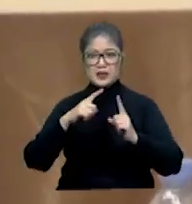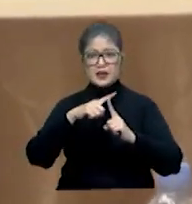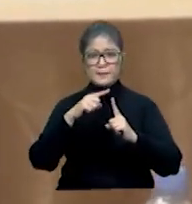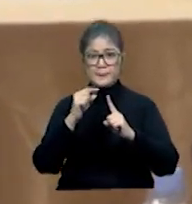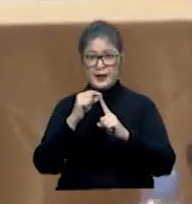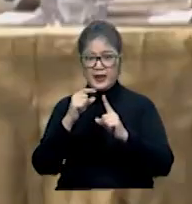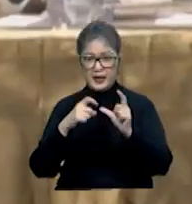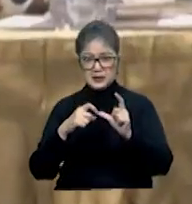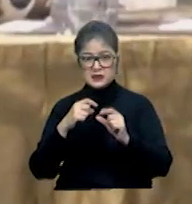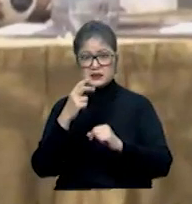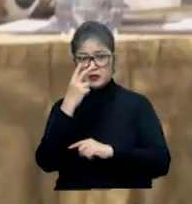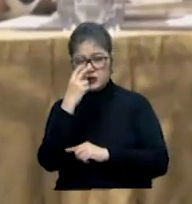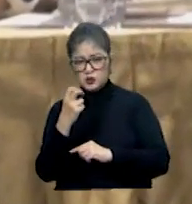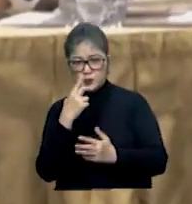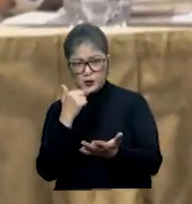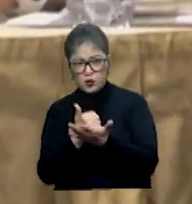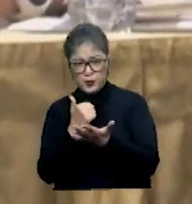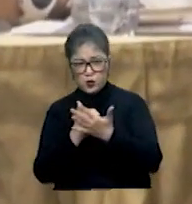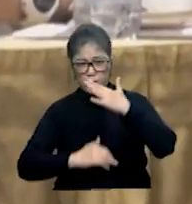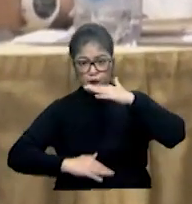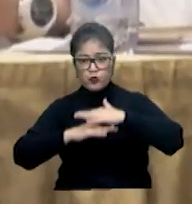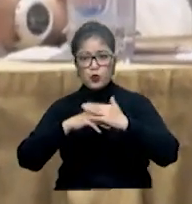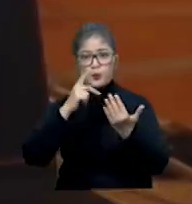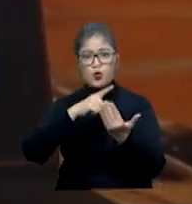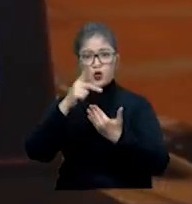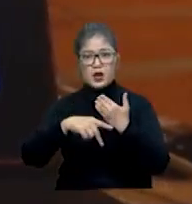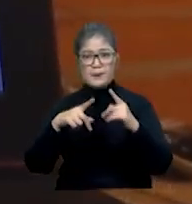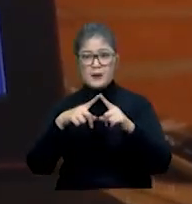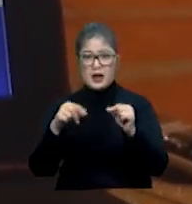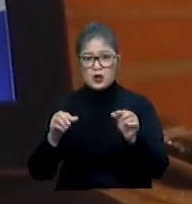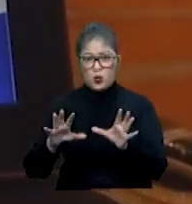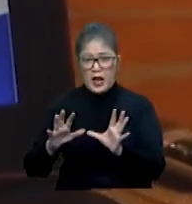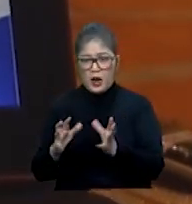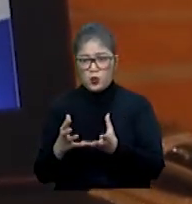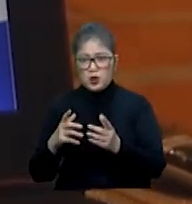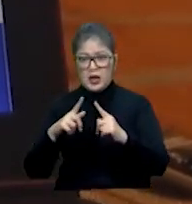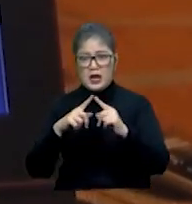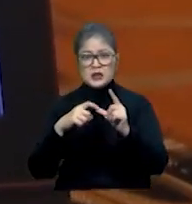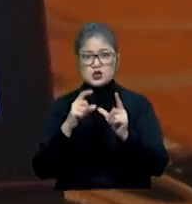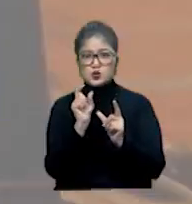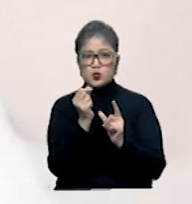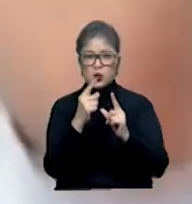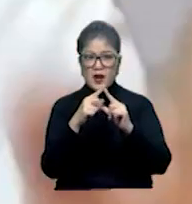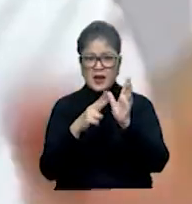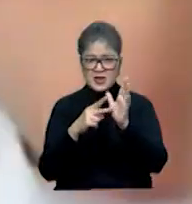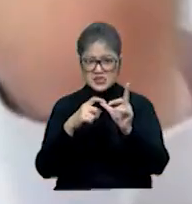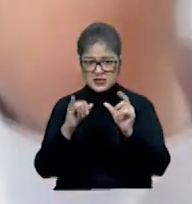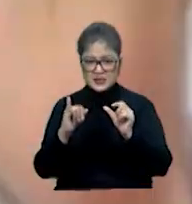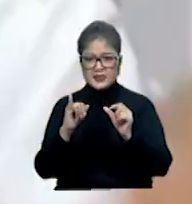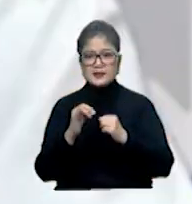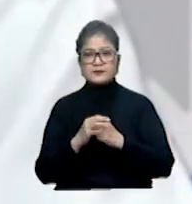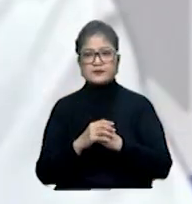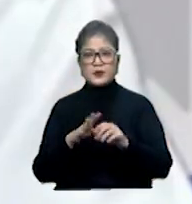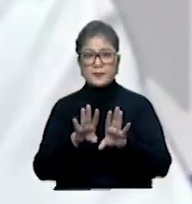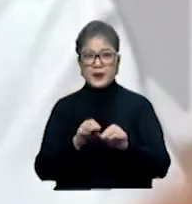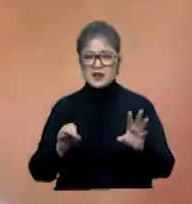sosialisasi caleg ke masyarakat serta program kartu tanda anggota berasuransi yang dimiliki Partai Perindo. Kerjanya harus